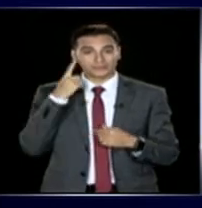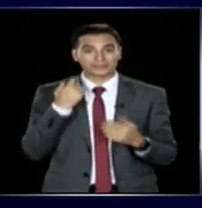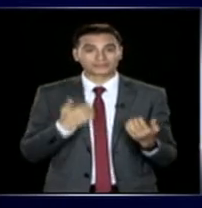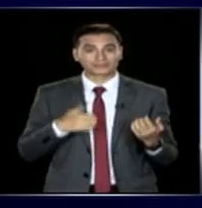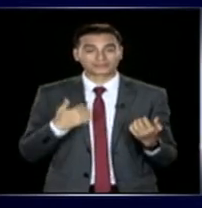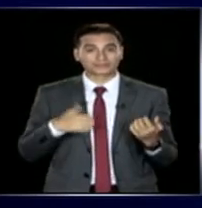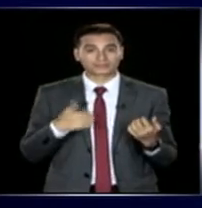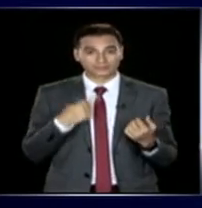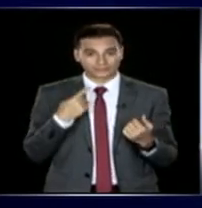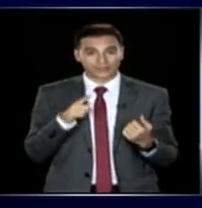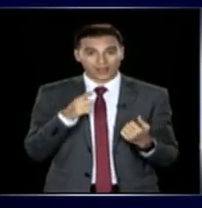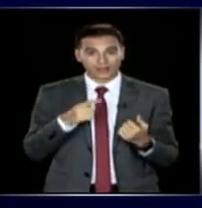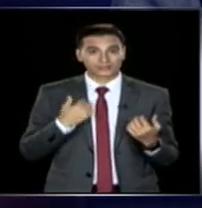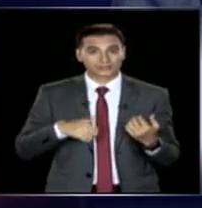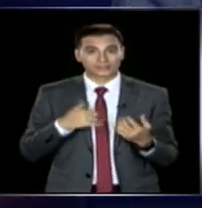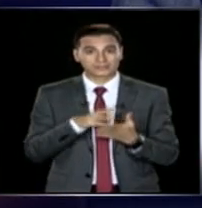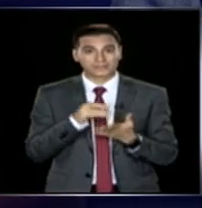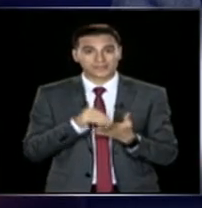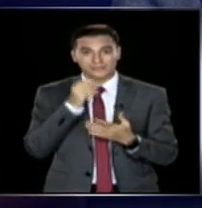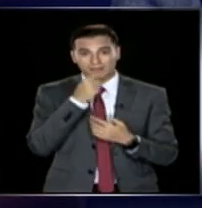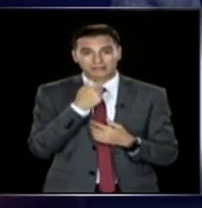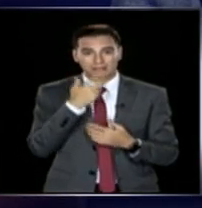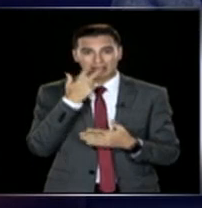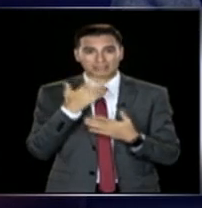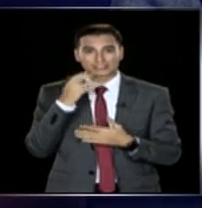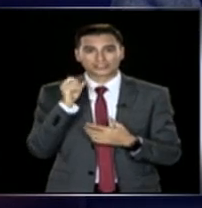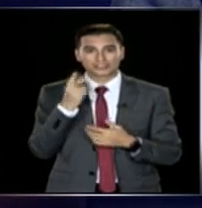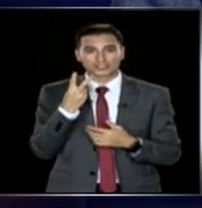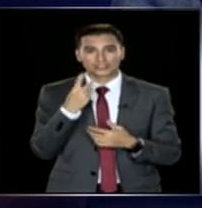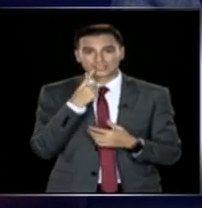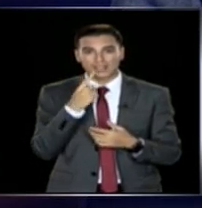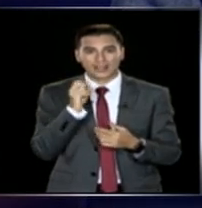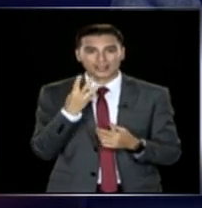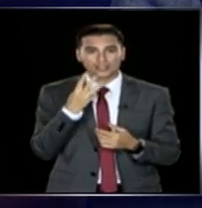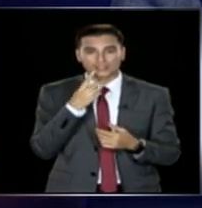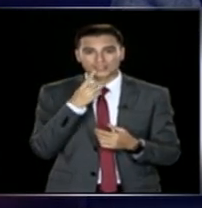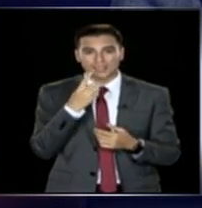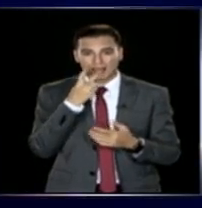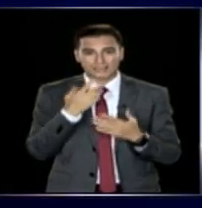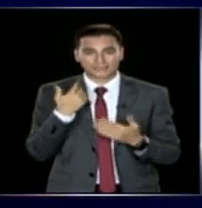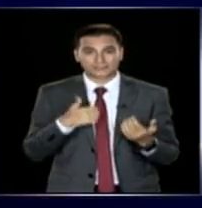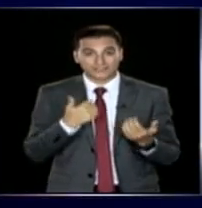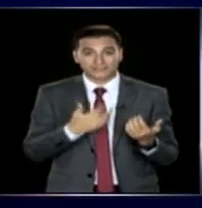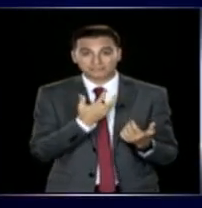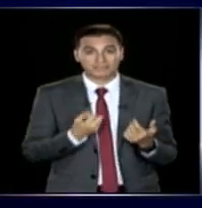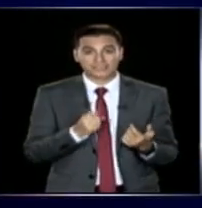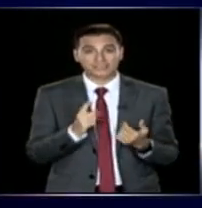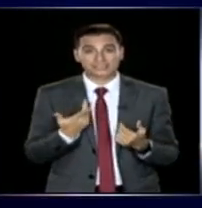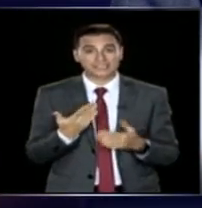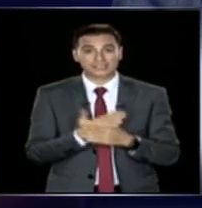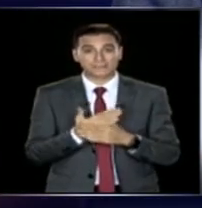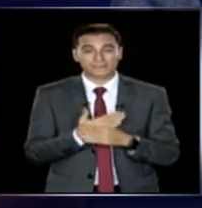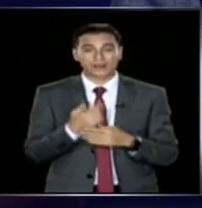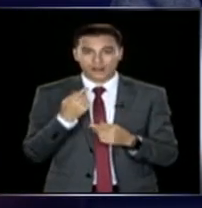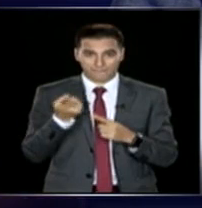كمان؟ مظبوط. ابتديت امتى؟ يعني من حوالي 12 او 13 سنه كده. طب فين الكمان؟ ما جبتوش معاك